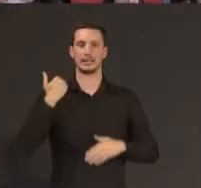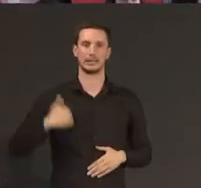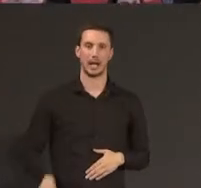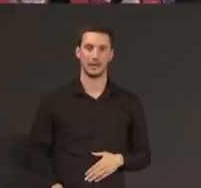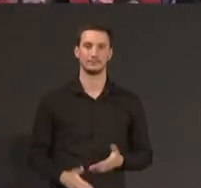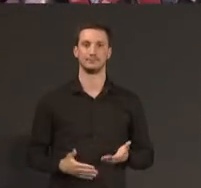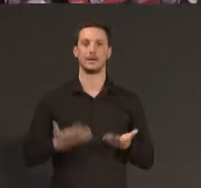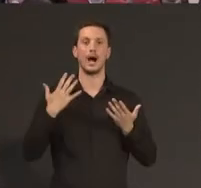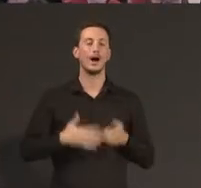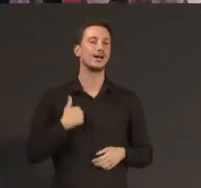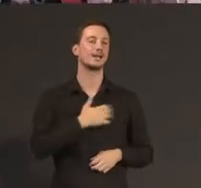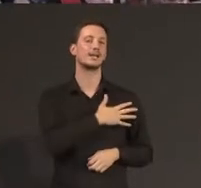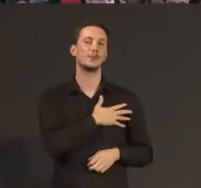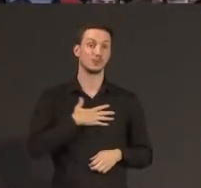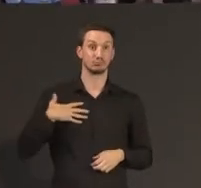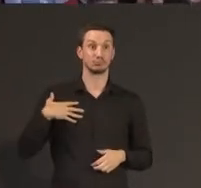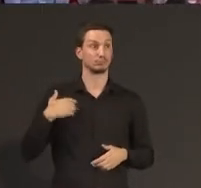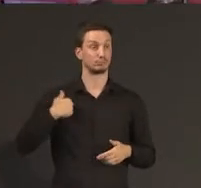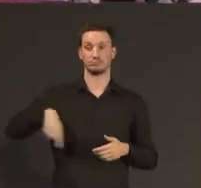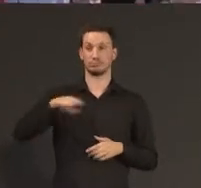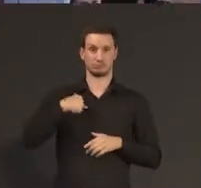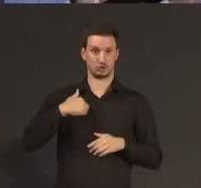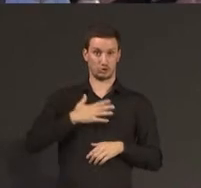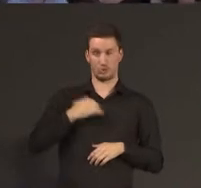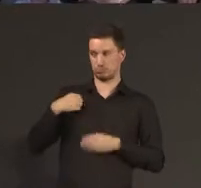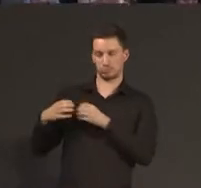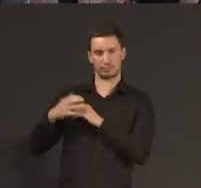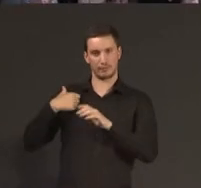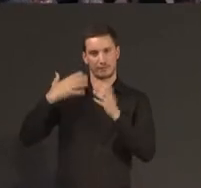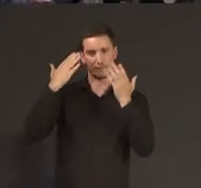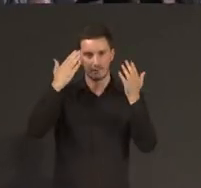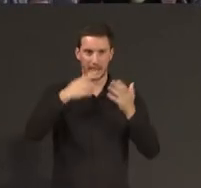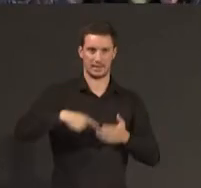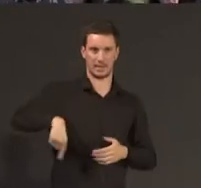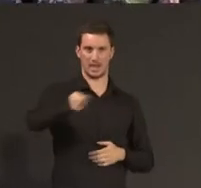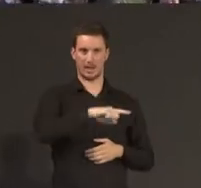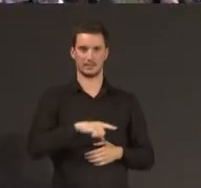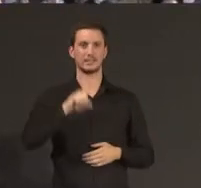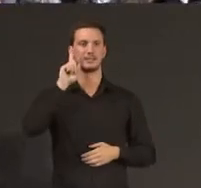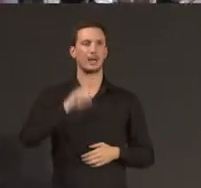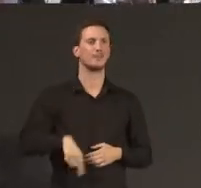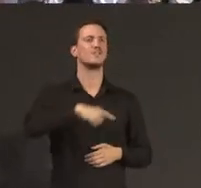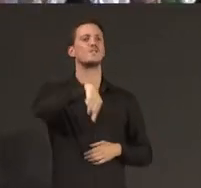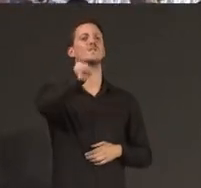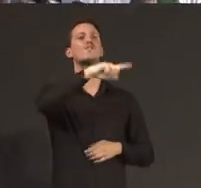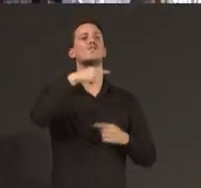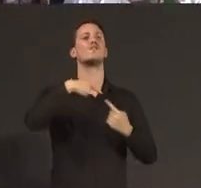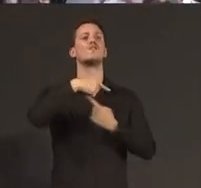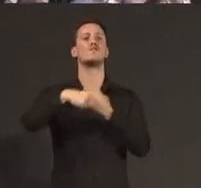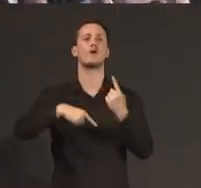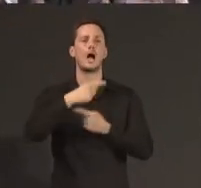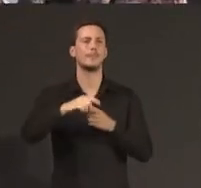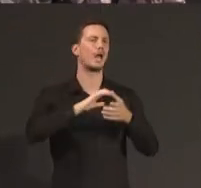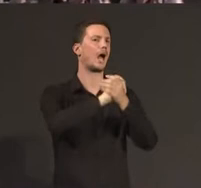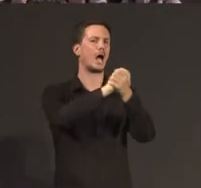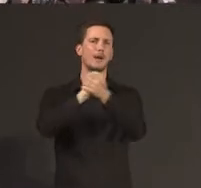això us volem felicitar. També volem felicitar a les famílies, a les amigues,